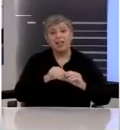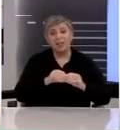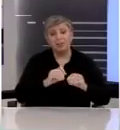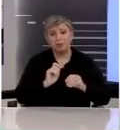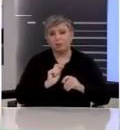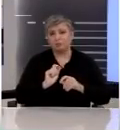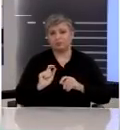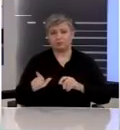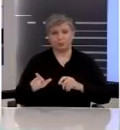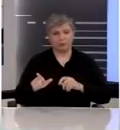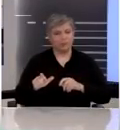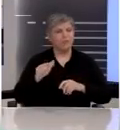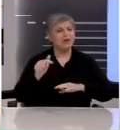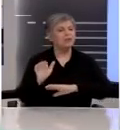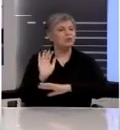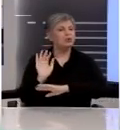ζήτησε